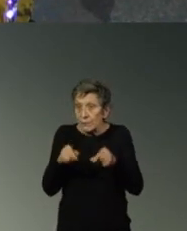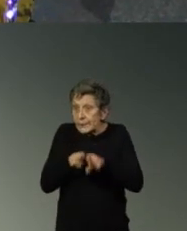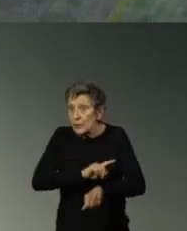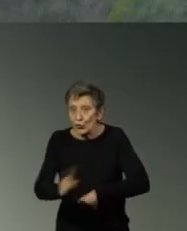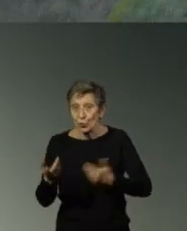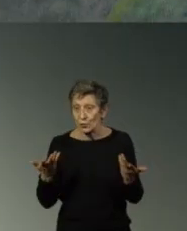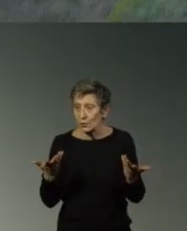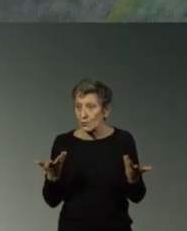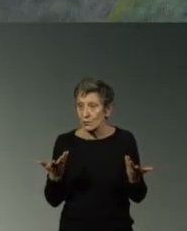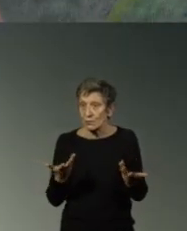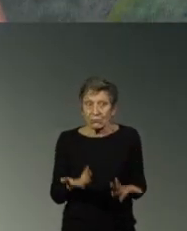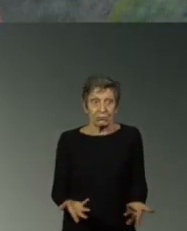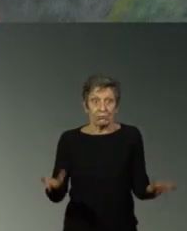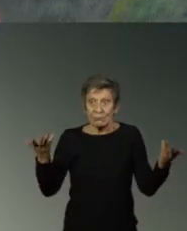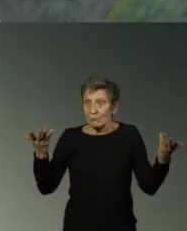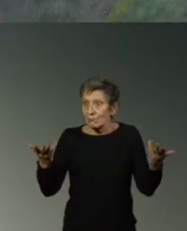totale,